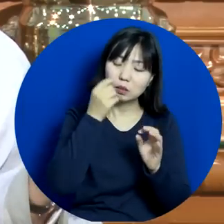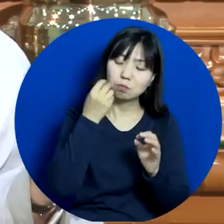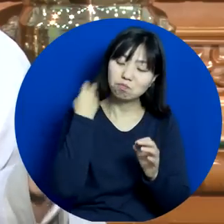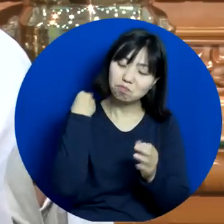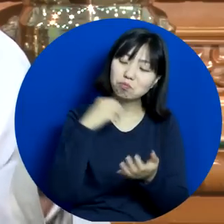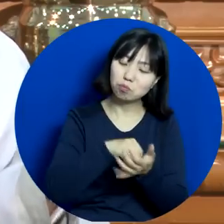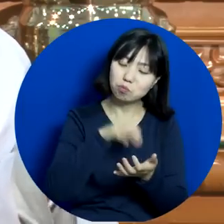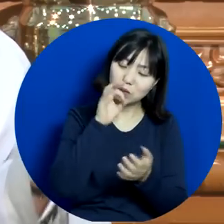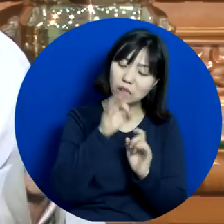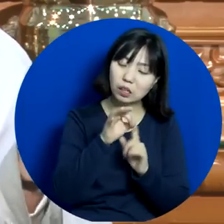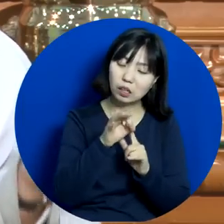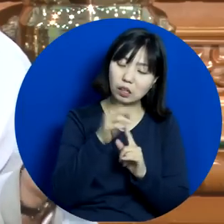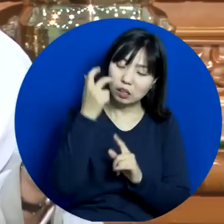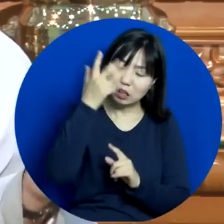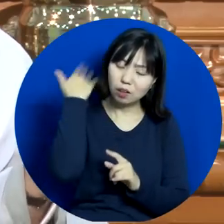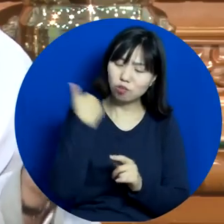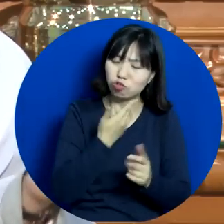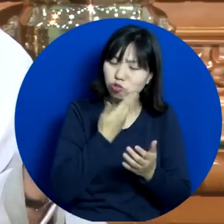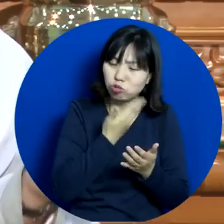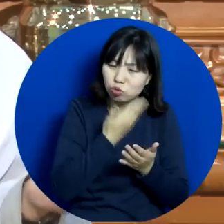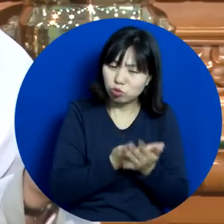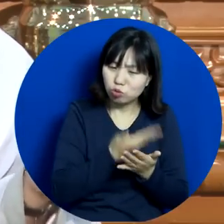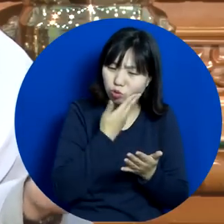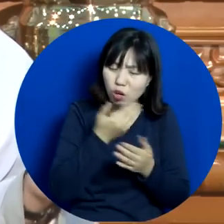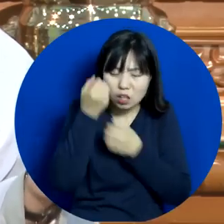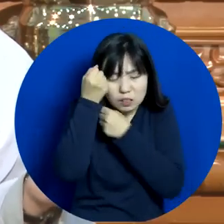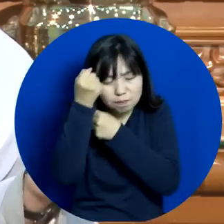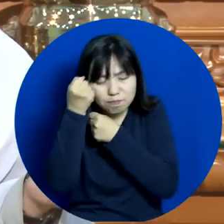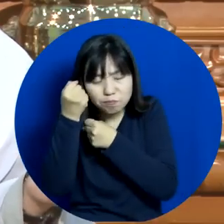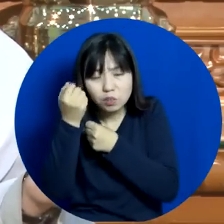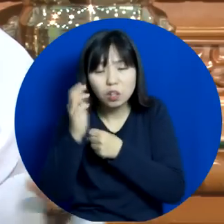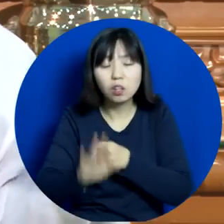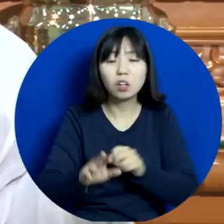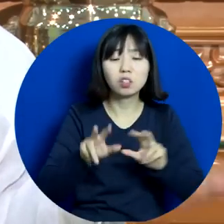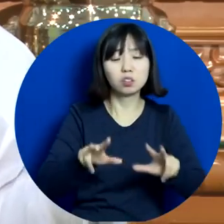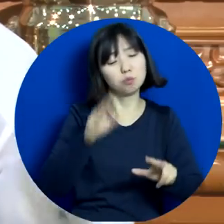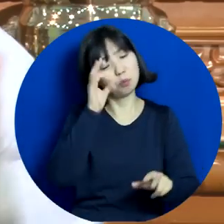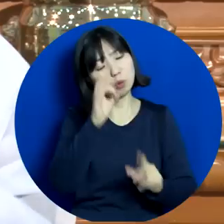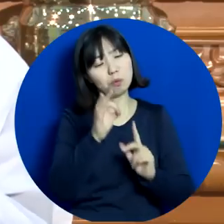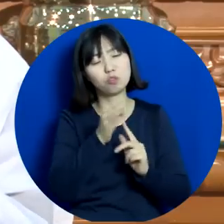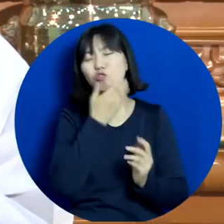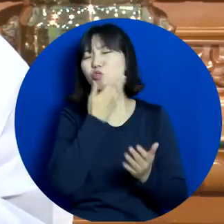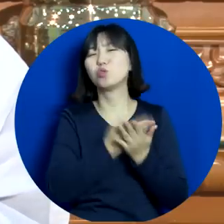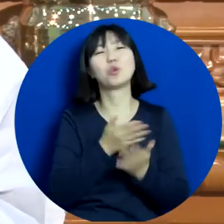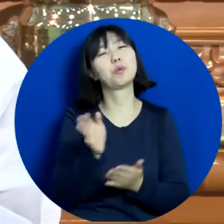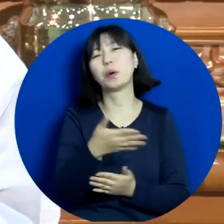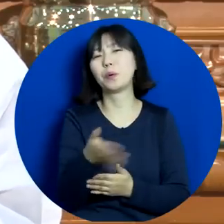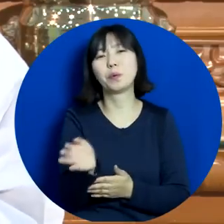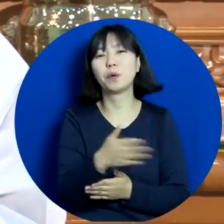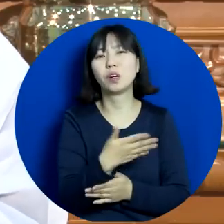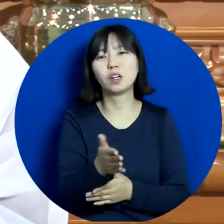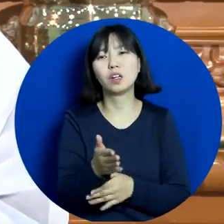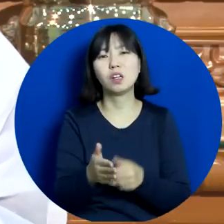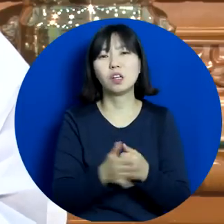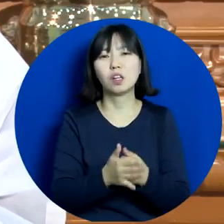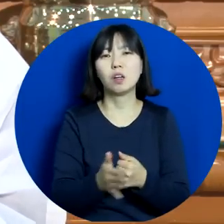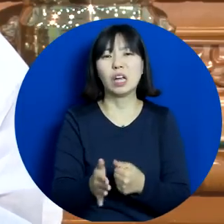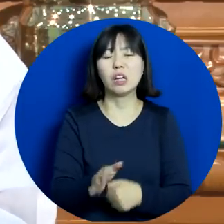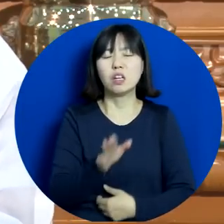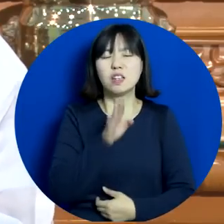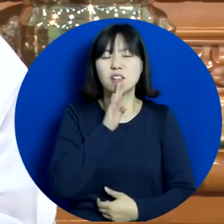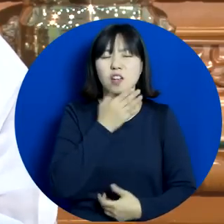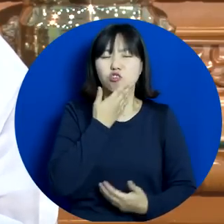그게 중요했는데 지나놓고 보니 그 별로 중요 안 하구나. 이렇게 탁 놓고 정말 중요한 거는